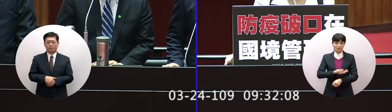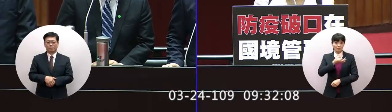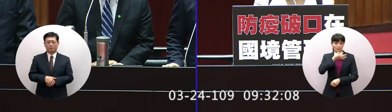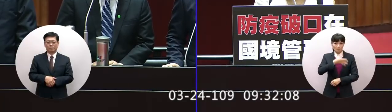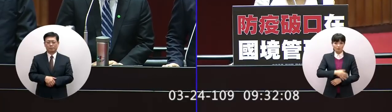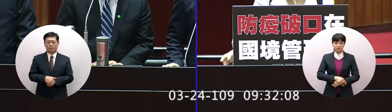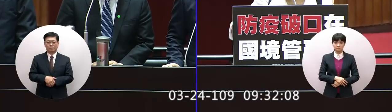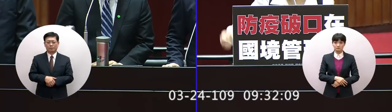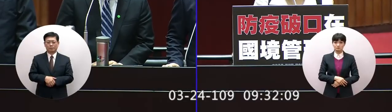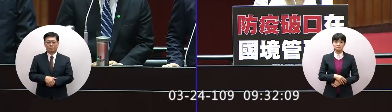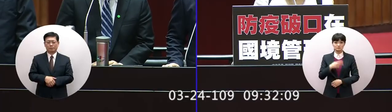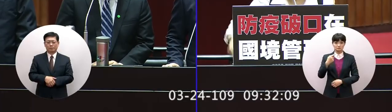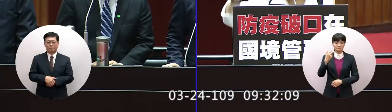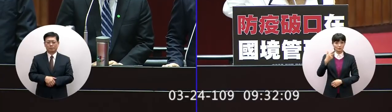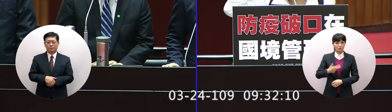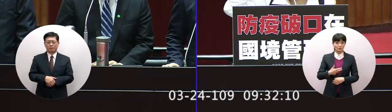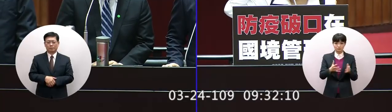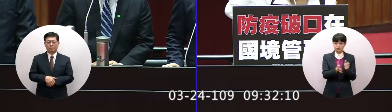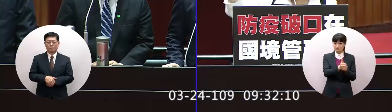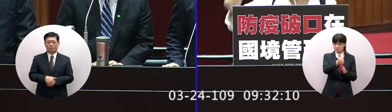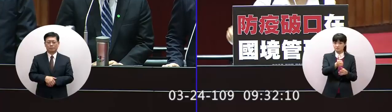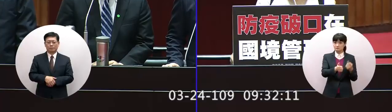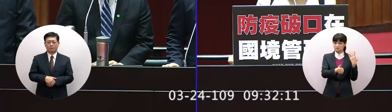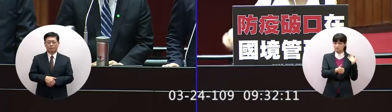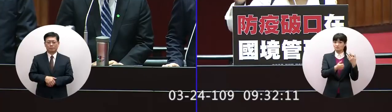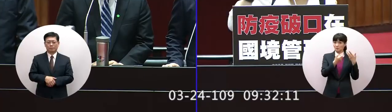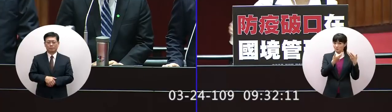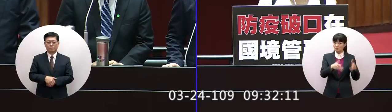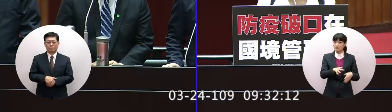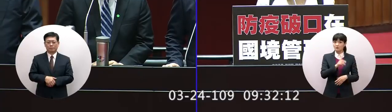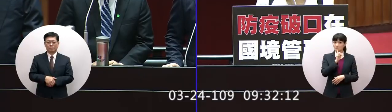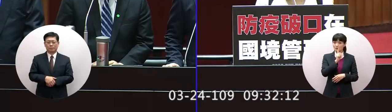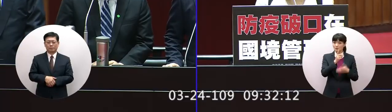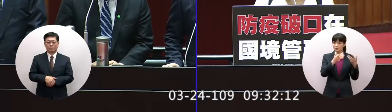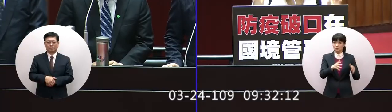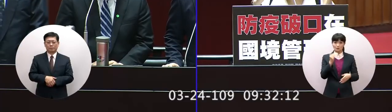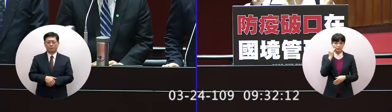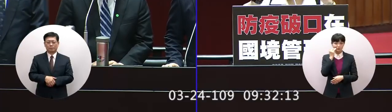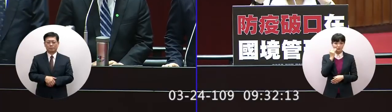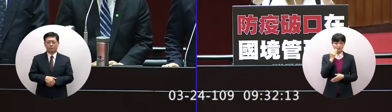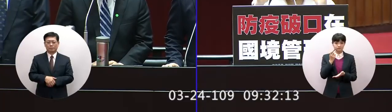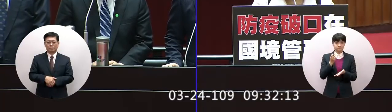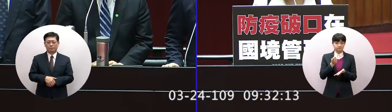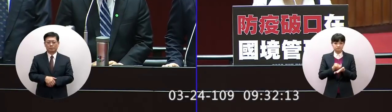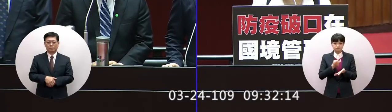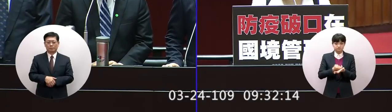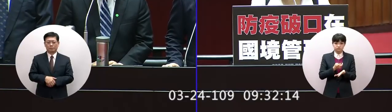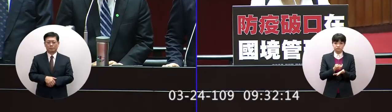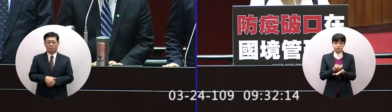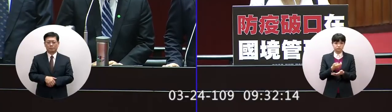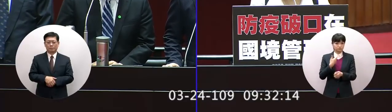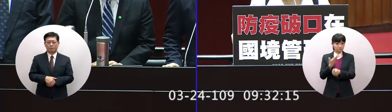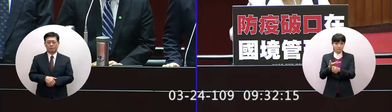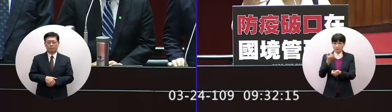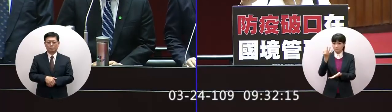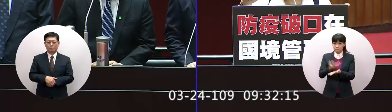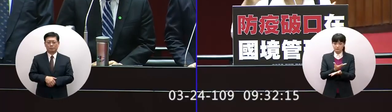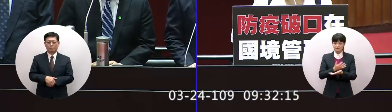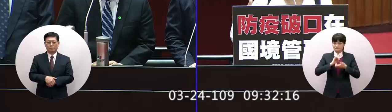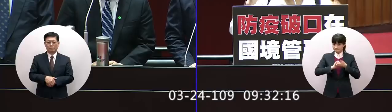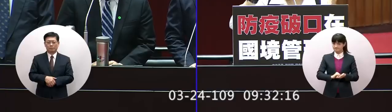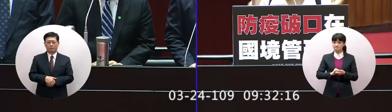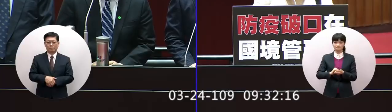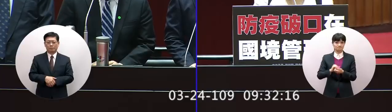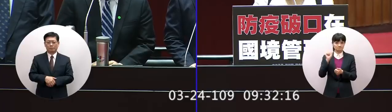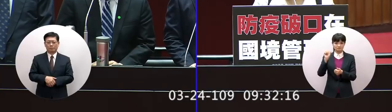我们那个徐部长也讲过，一拿起苛扣的话哈，我们就依法就办哈，但是要充分的去